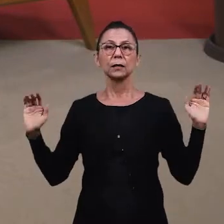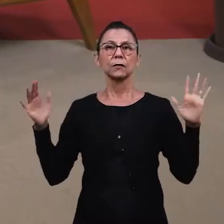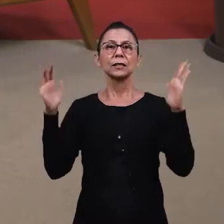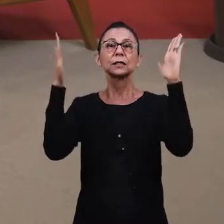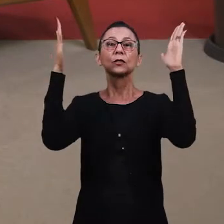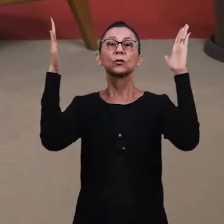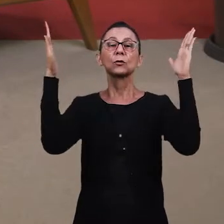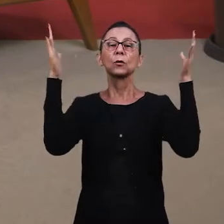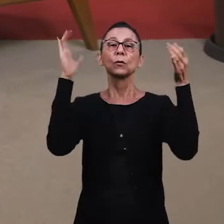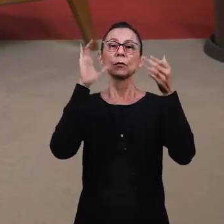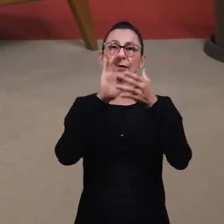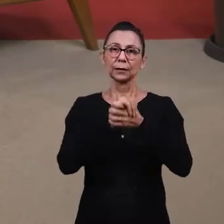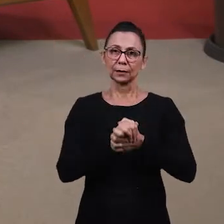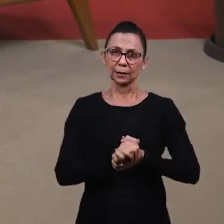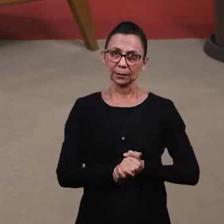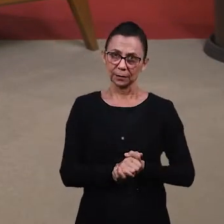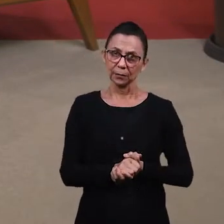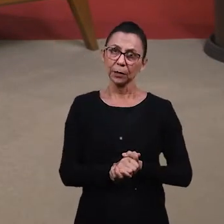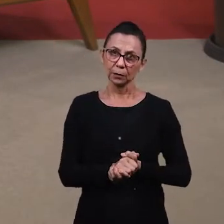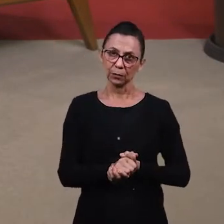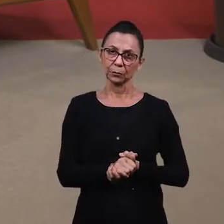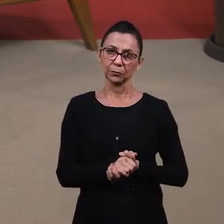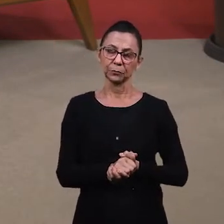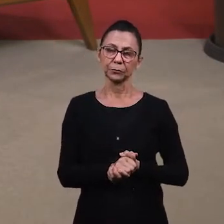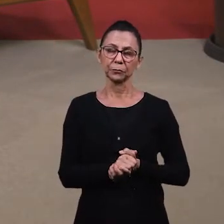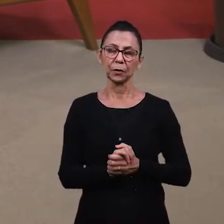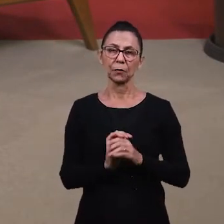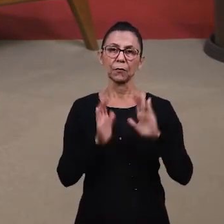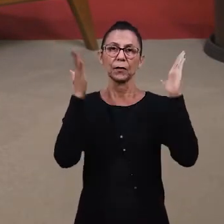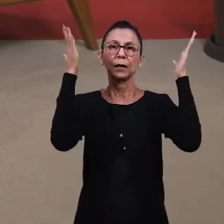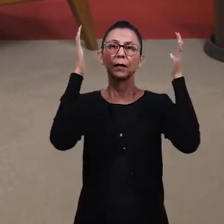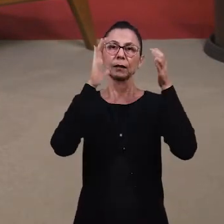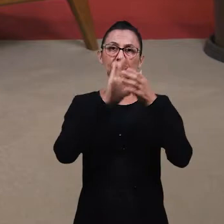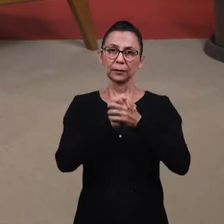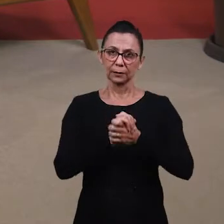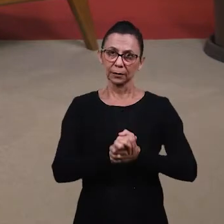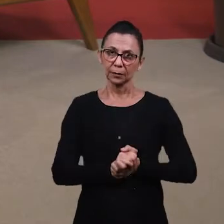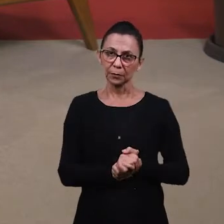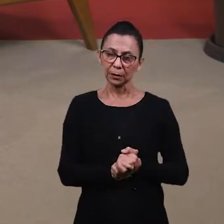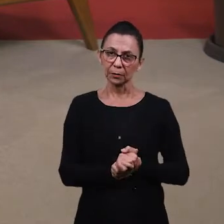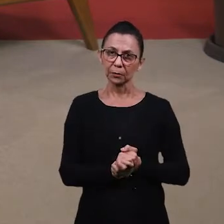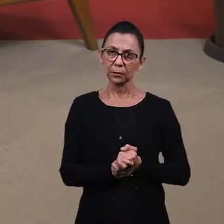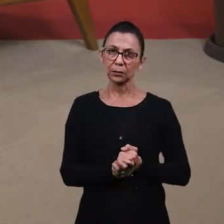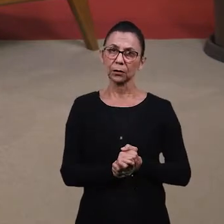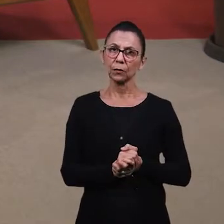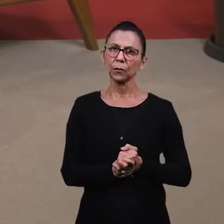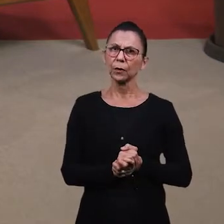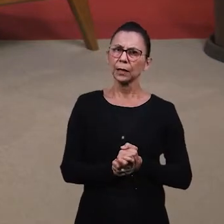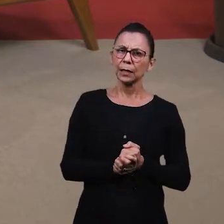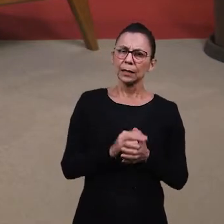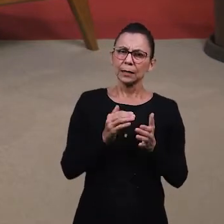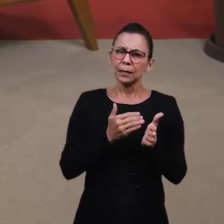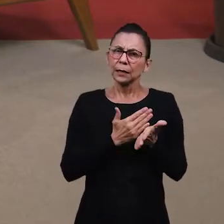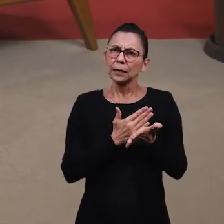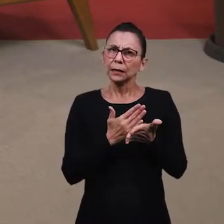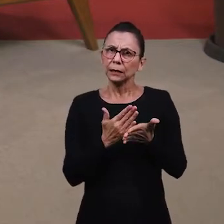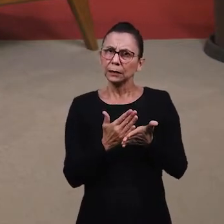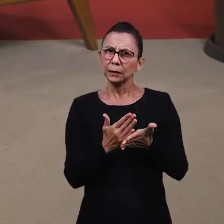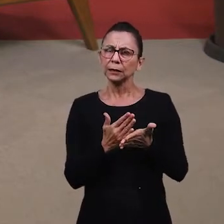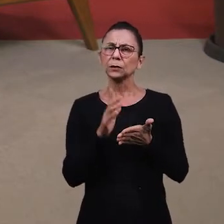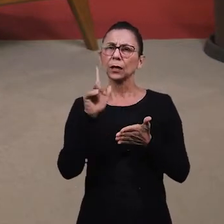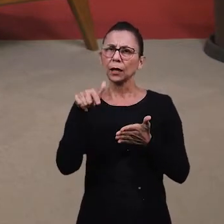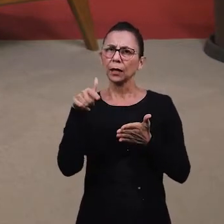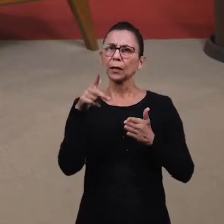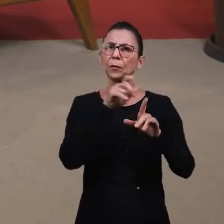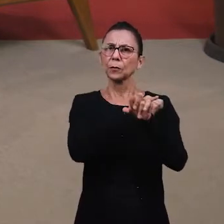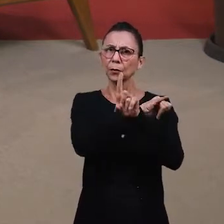Le Seigneur Jésus, il est en train de faire une comparaison. Le royaume des cieux est semblable à un certain roi qui a célébré les noces, c'est-à-dire le